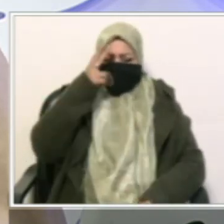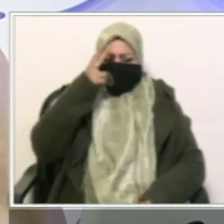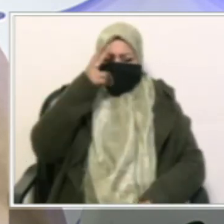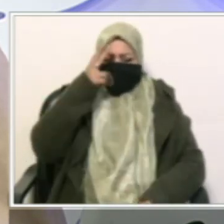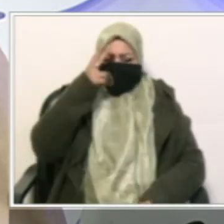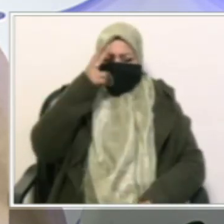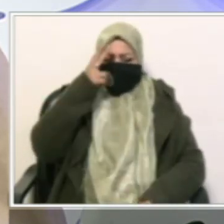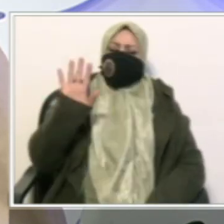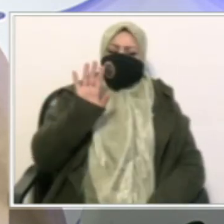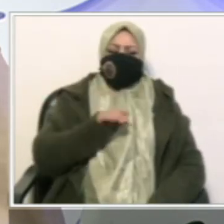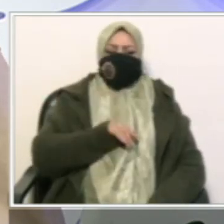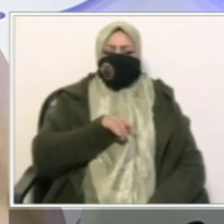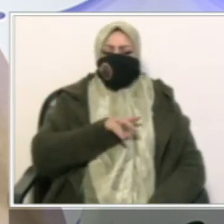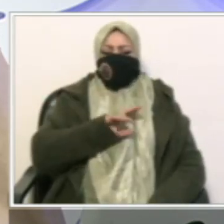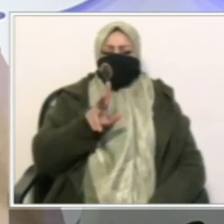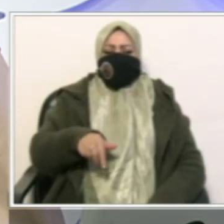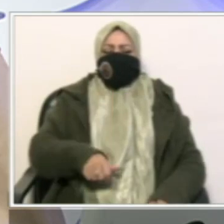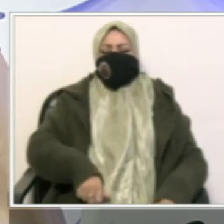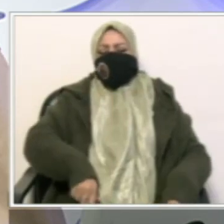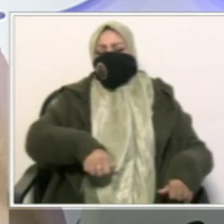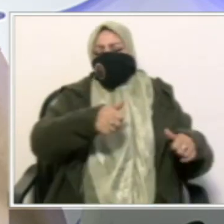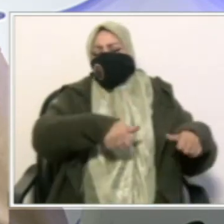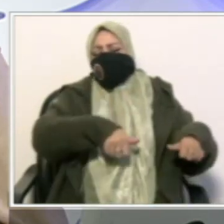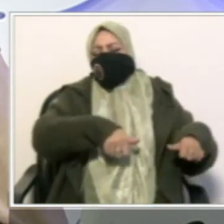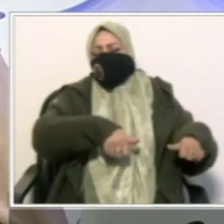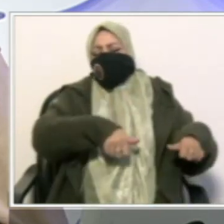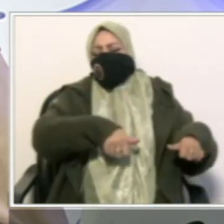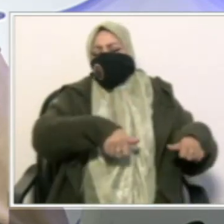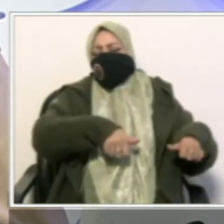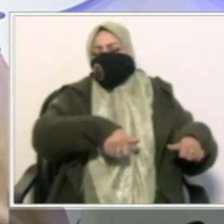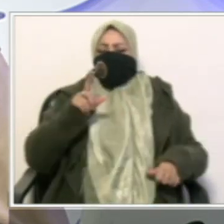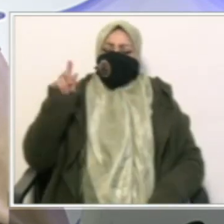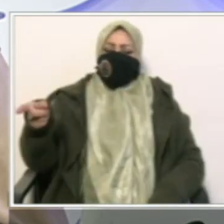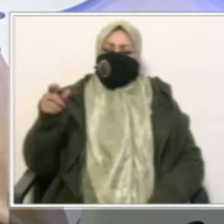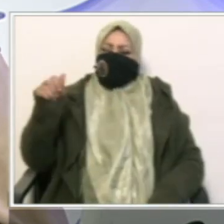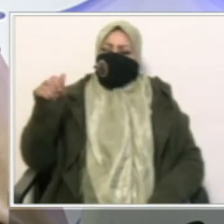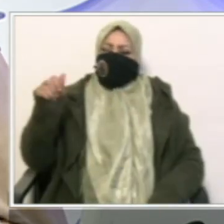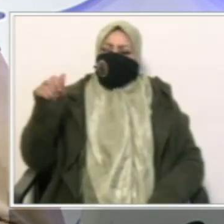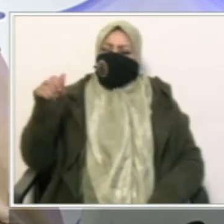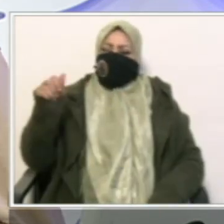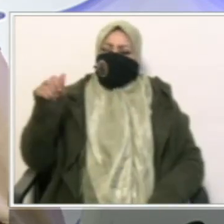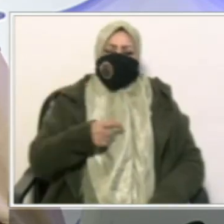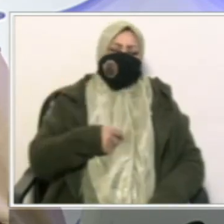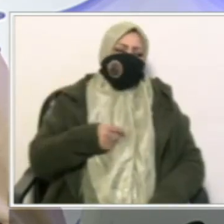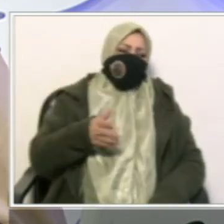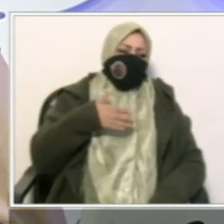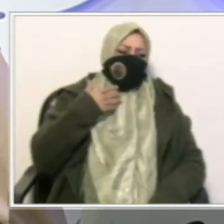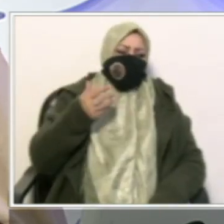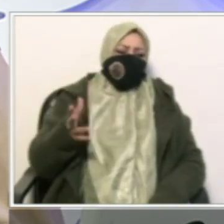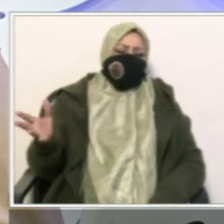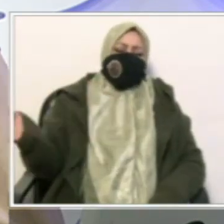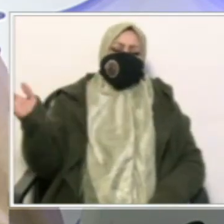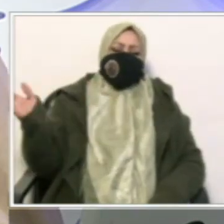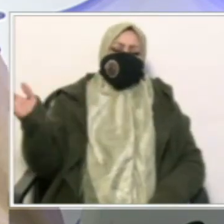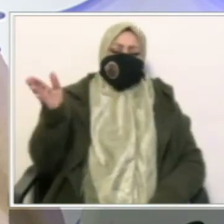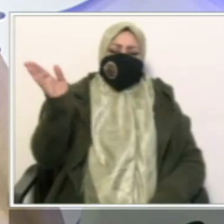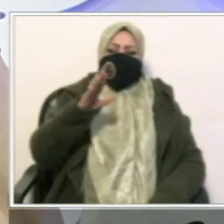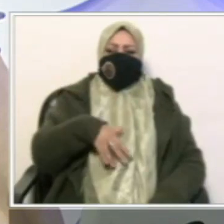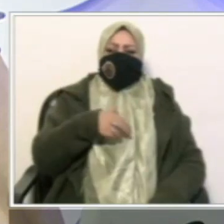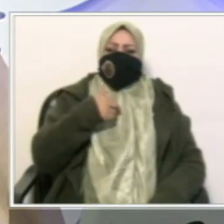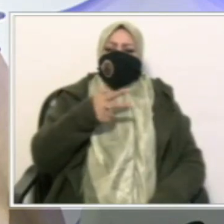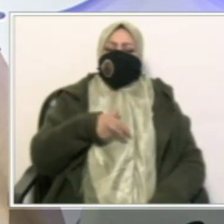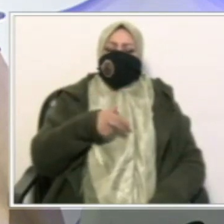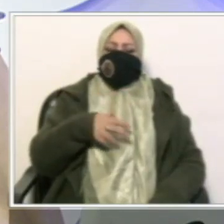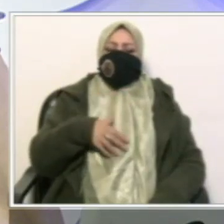ضرب اقتصادهم ولتسولوا الأسواق، ولكن للأسف خيراتنا كلها تضيع هناك، نفطنا يصب